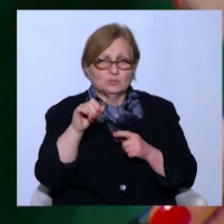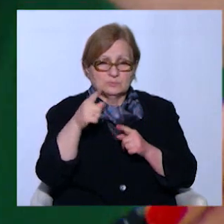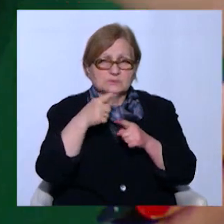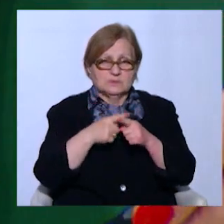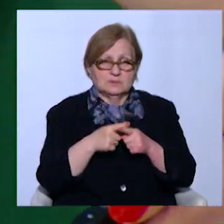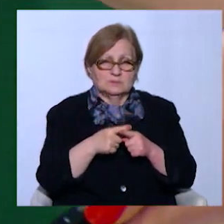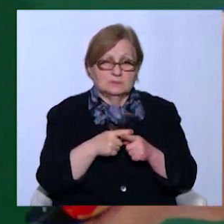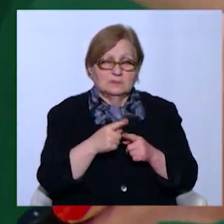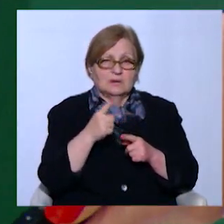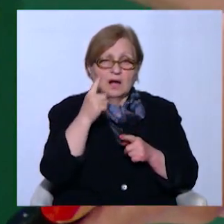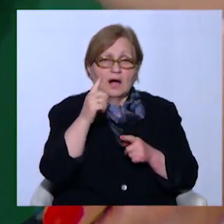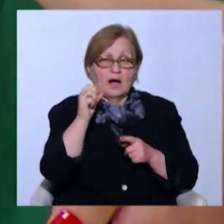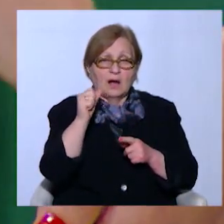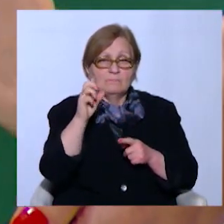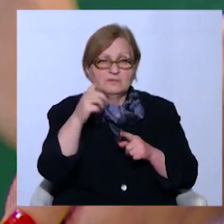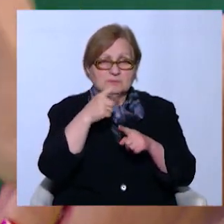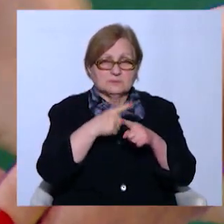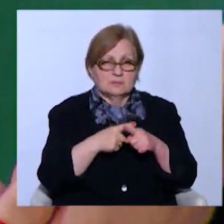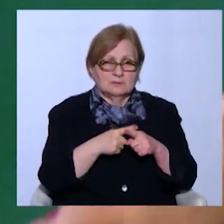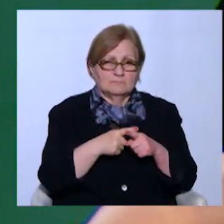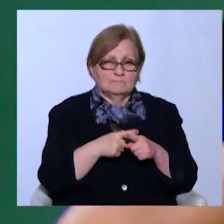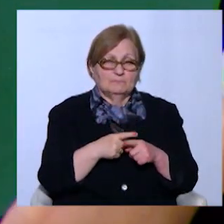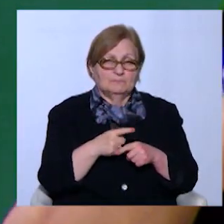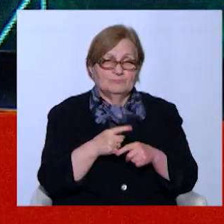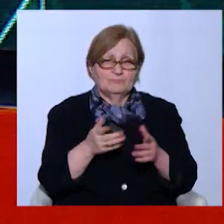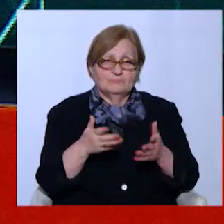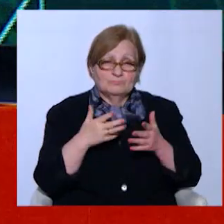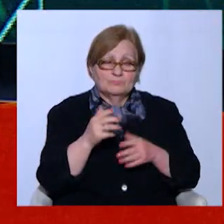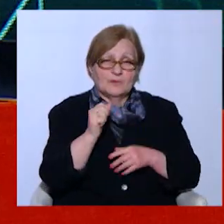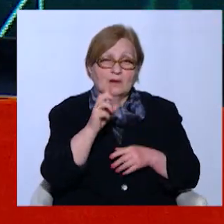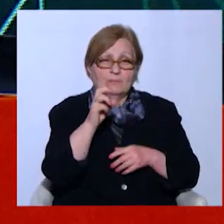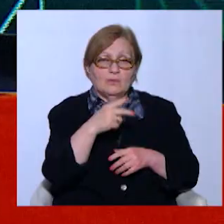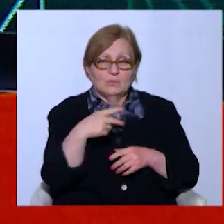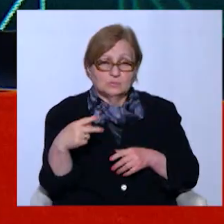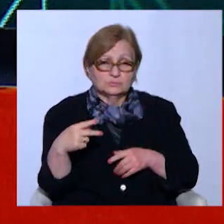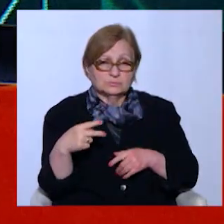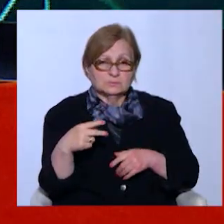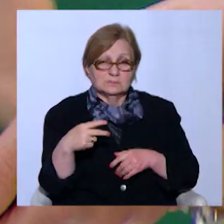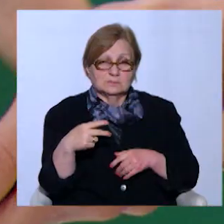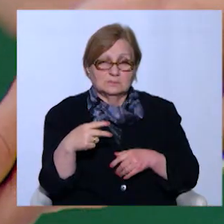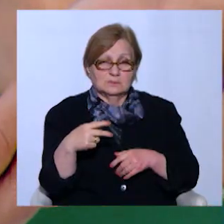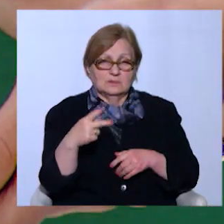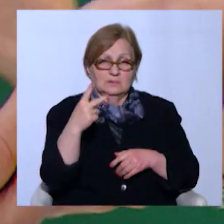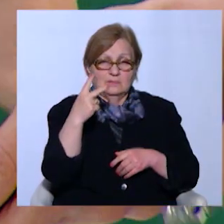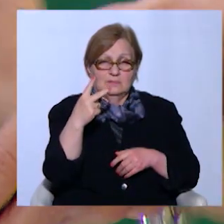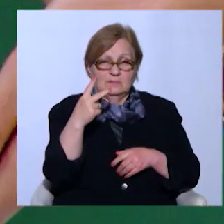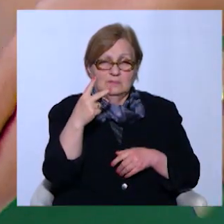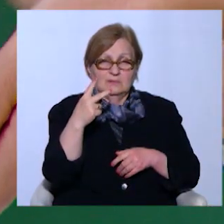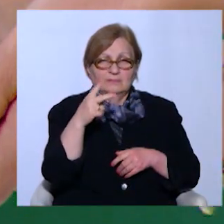არის AB-ს ნახევარი. ესე იგი გამოდის რომ AB უდრის 2ჯერ